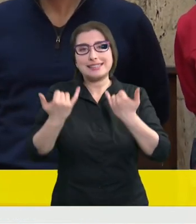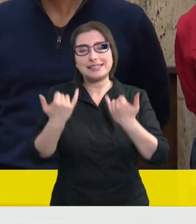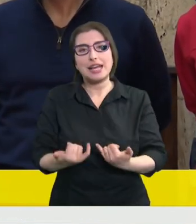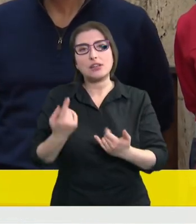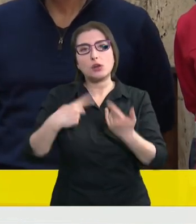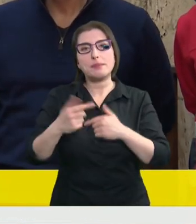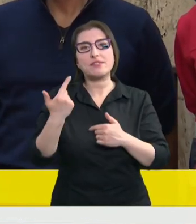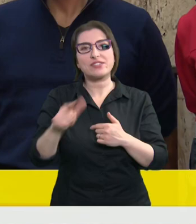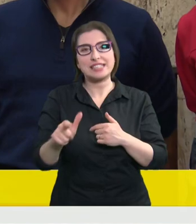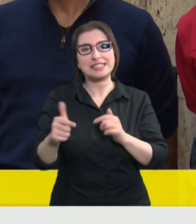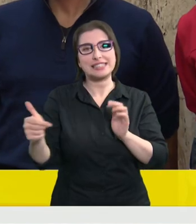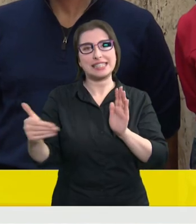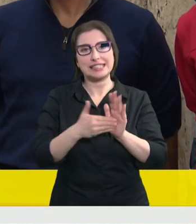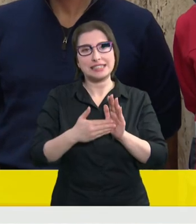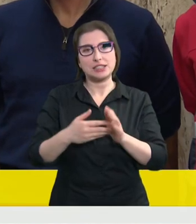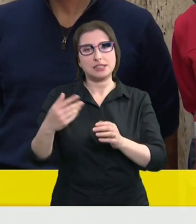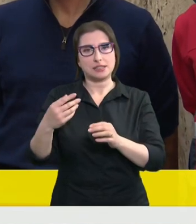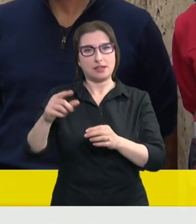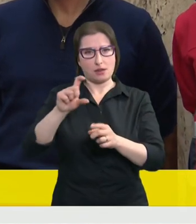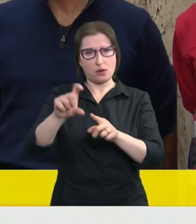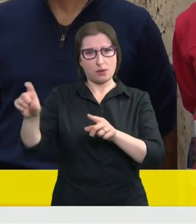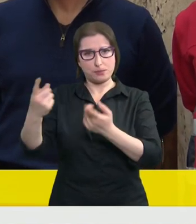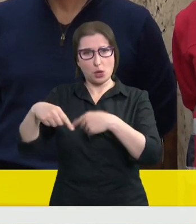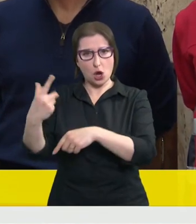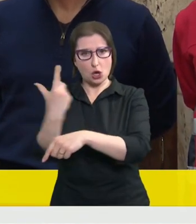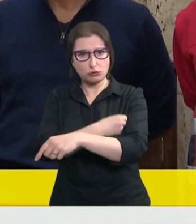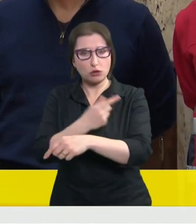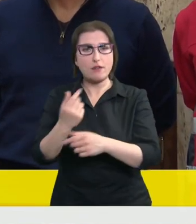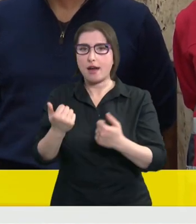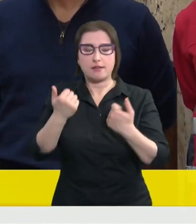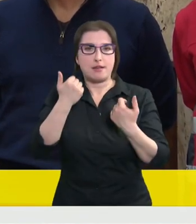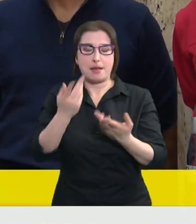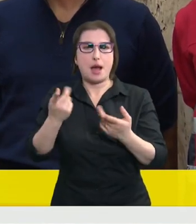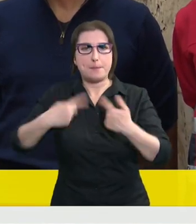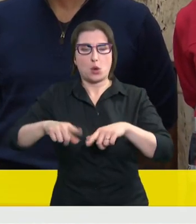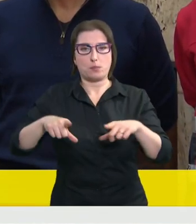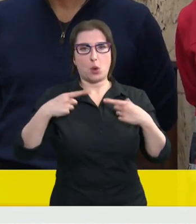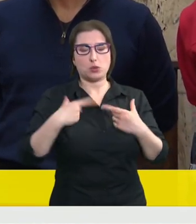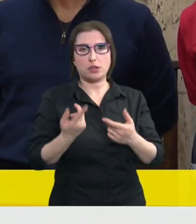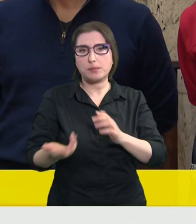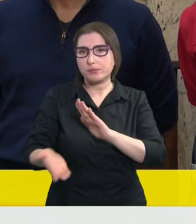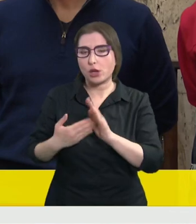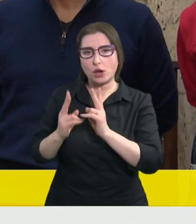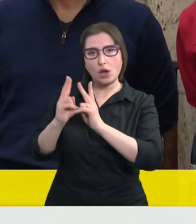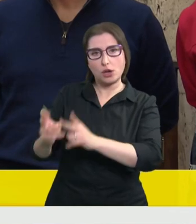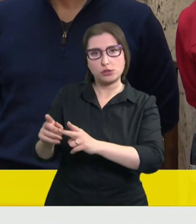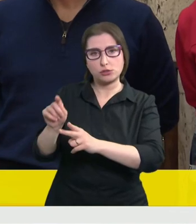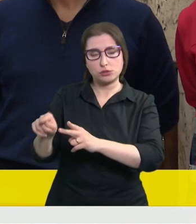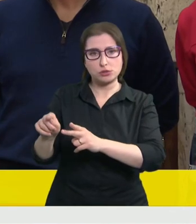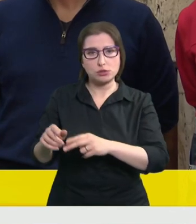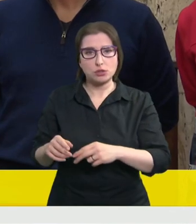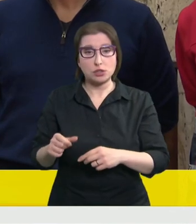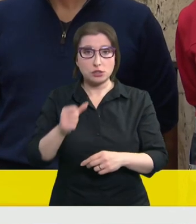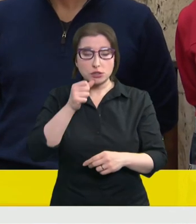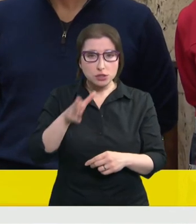000 vakcín, které nejsou připravené k použití, skladované. Chci se zeptat, jestli je to číslo